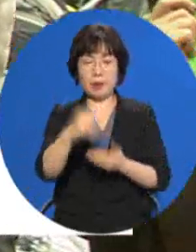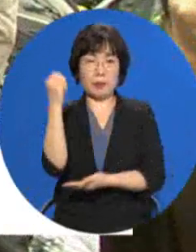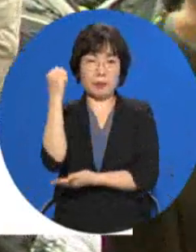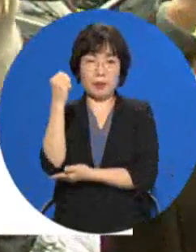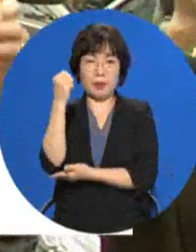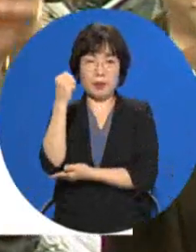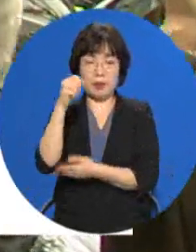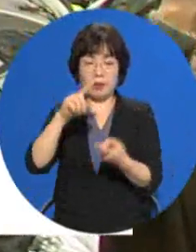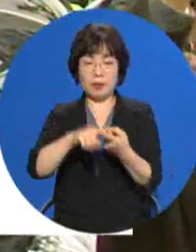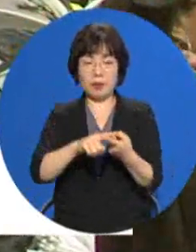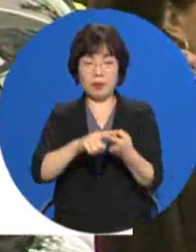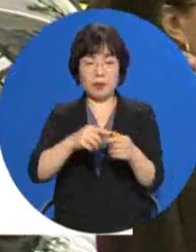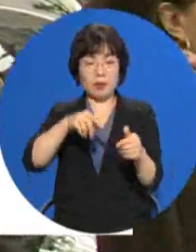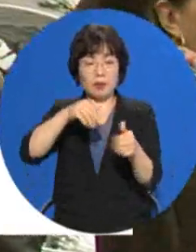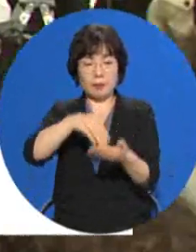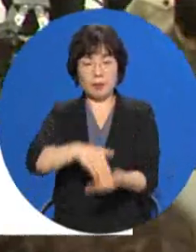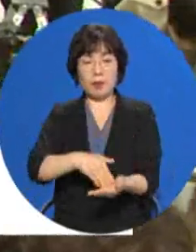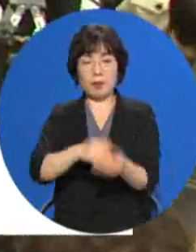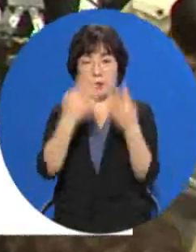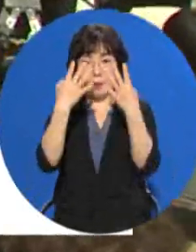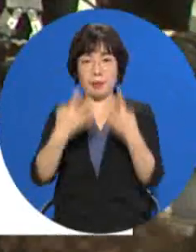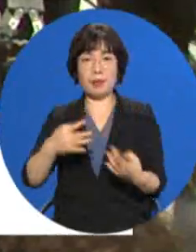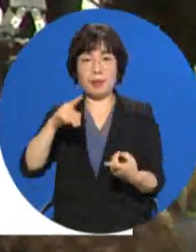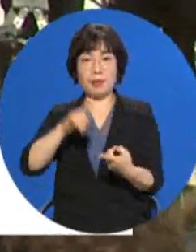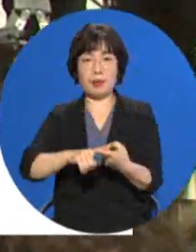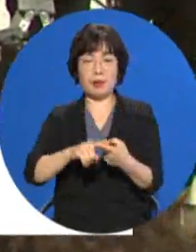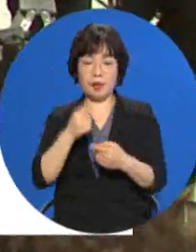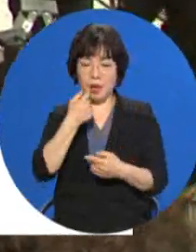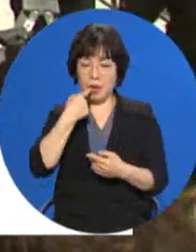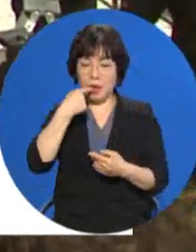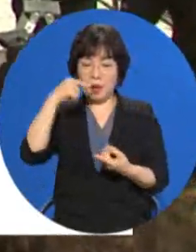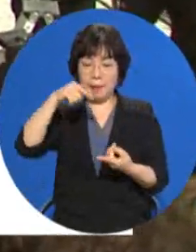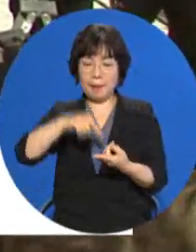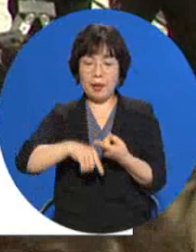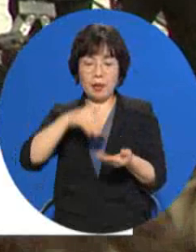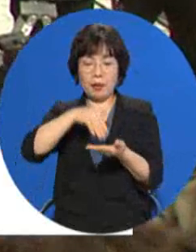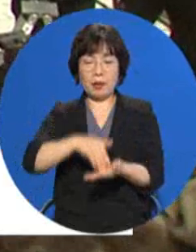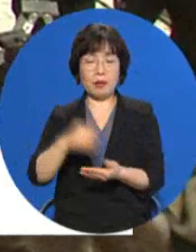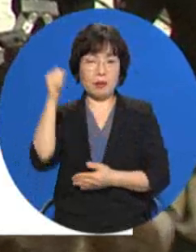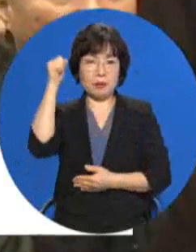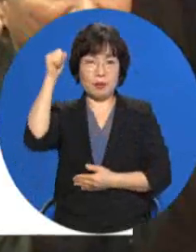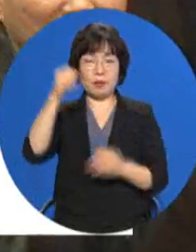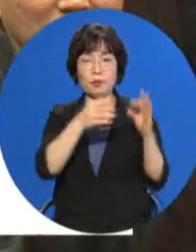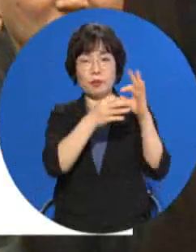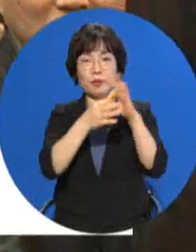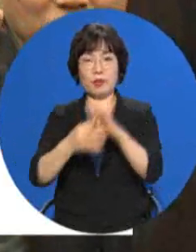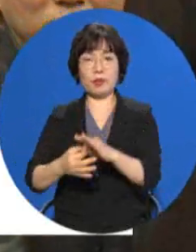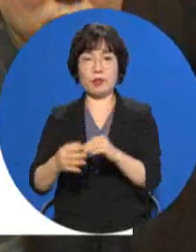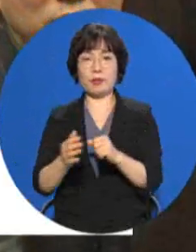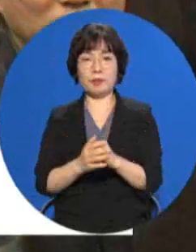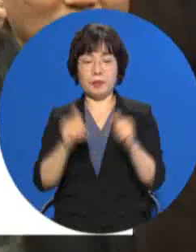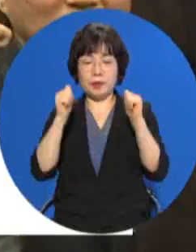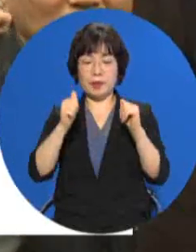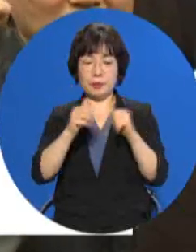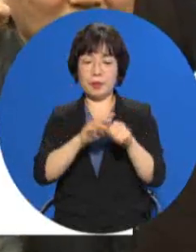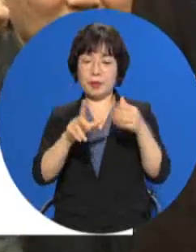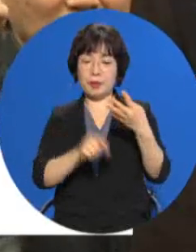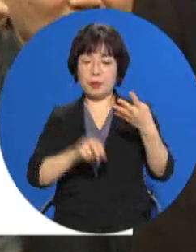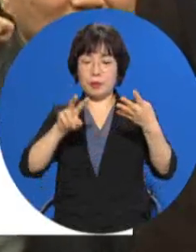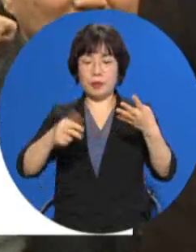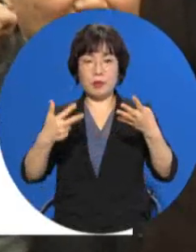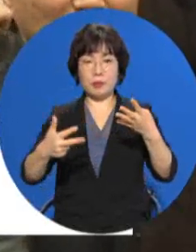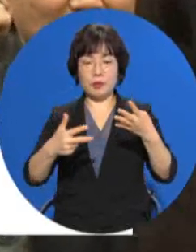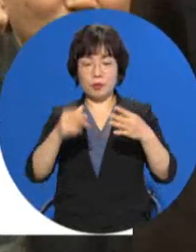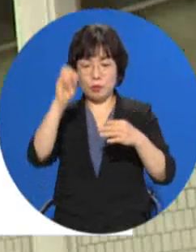촉구하는 항의 시위를 하기로 결정했습니다. 5.18 구속 부상자회 등 5월 단체는 전두환 재판이 열리는 27일